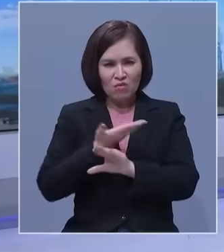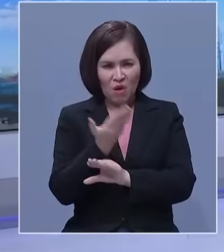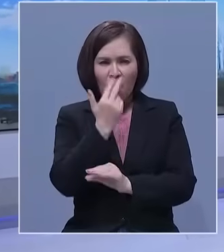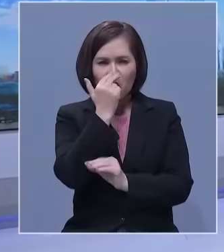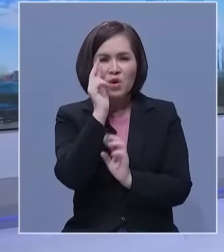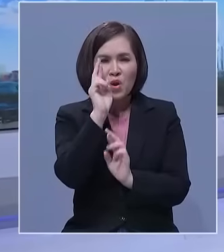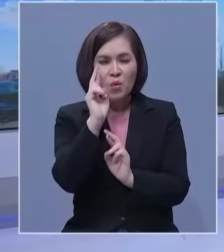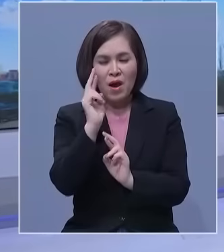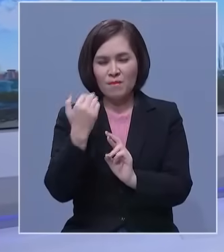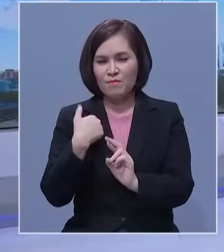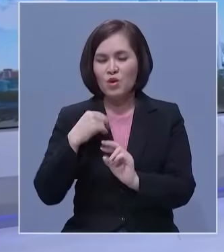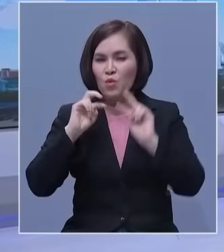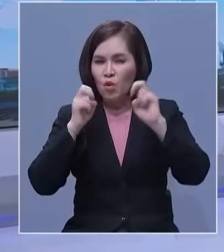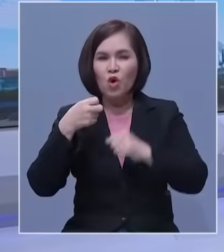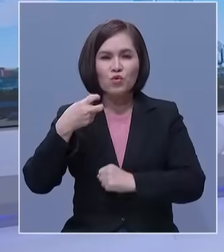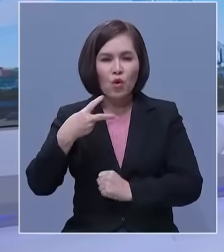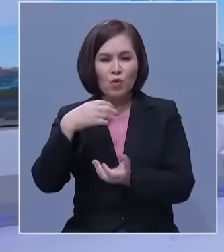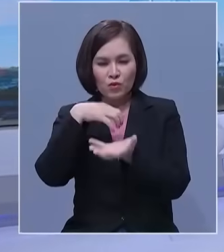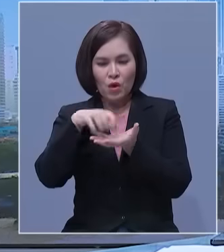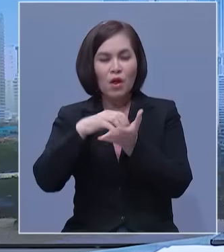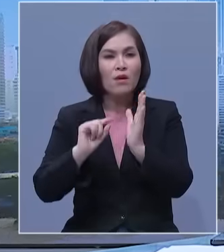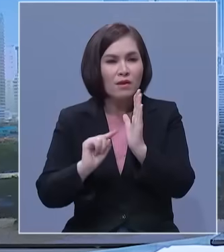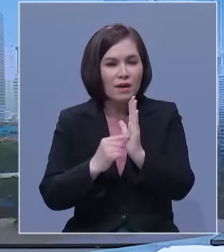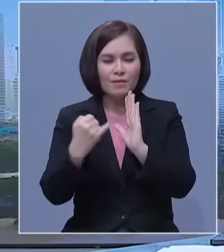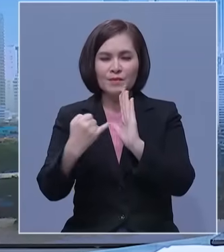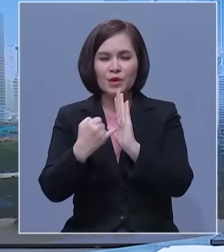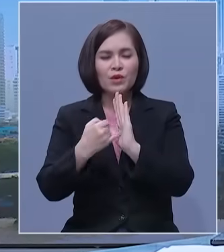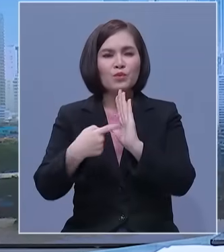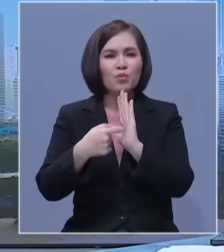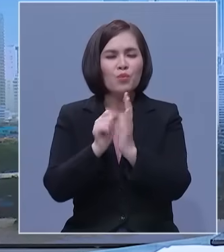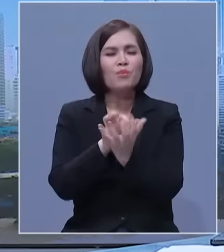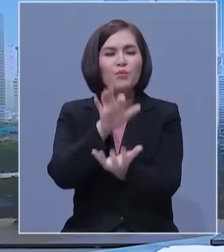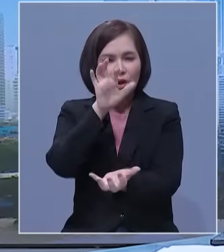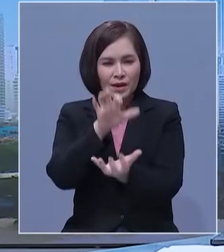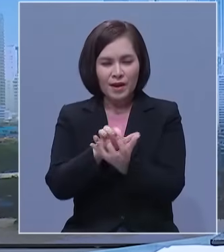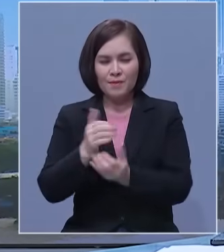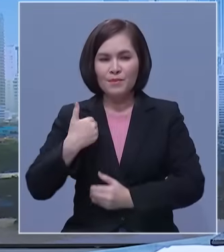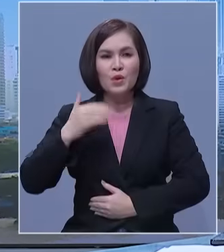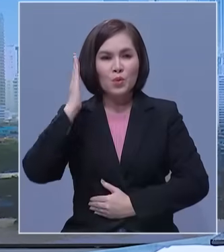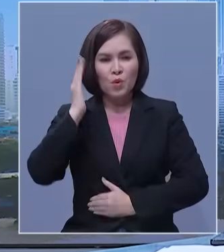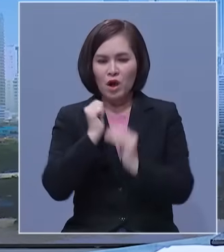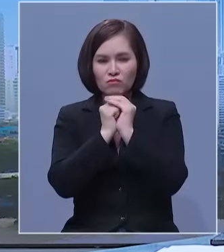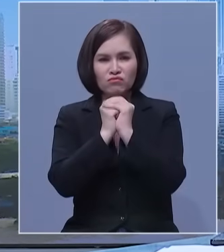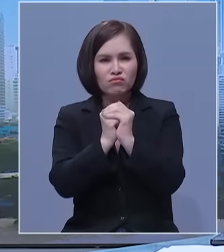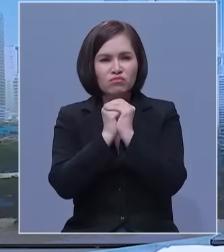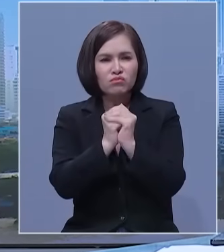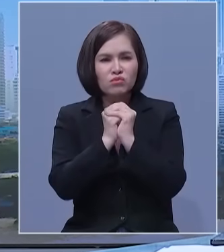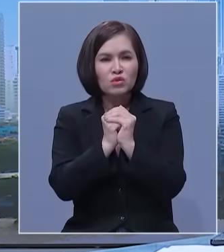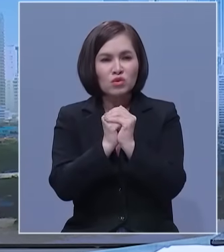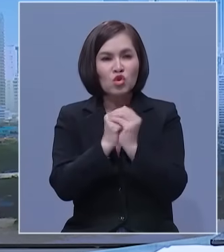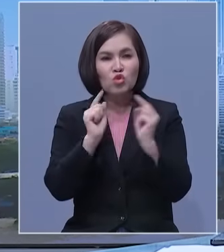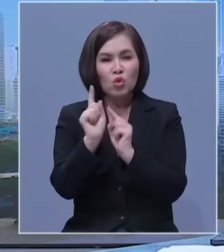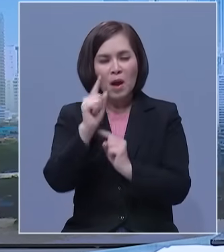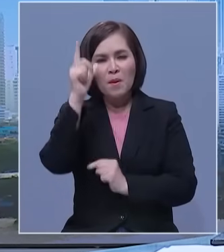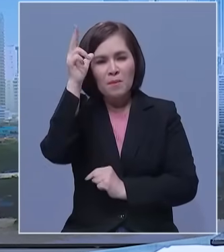เหตุการณ์หนึ่งเกิดขึ้นที่สมุทรปราการนะครับเป็นชายชาวจีนนะครับถูกรถชนตอนที่กำลังเดินข้าม